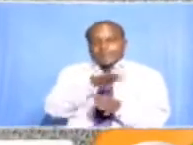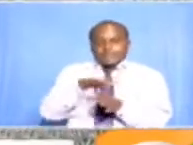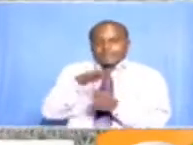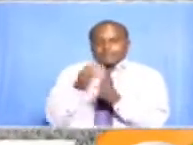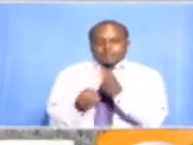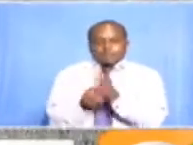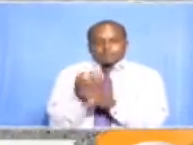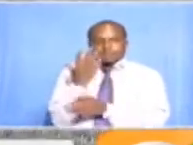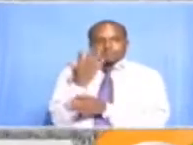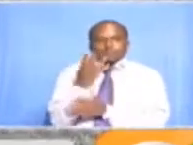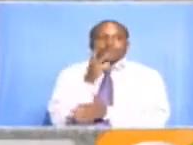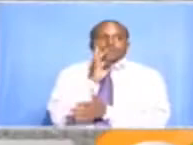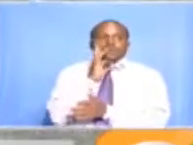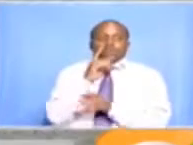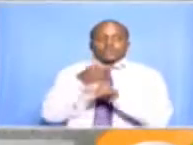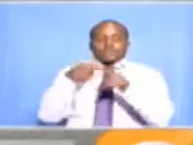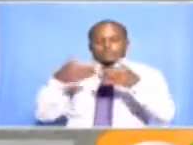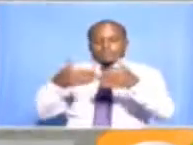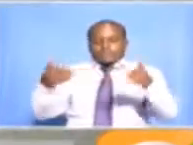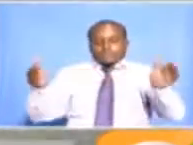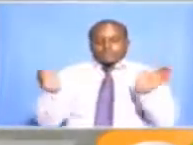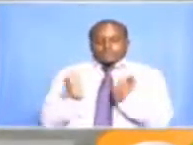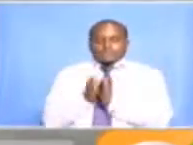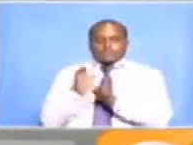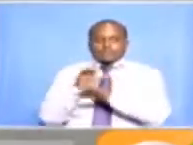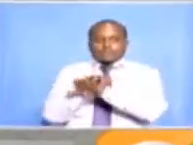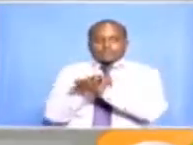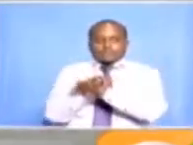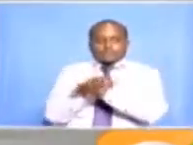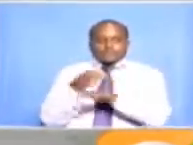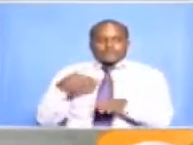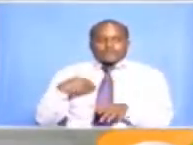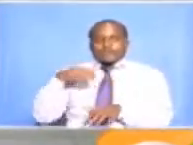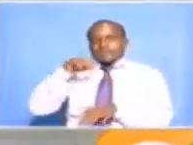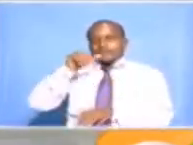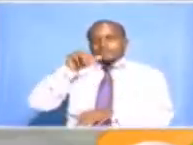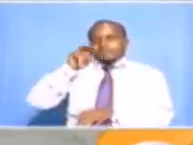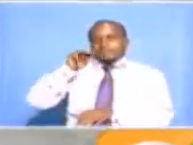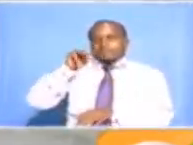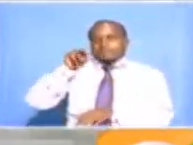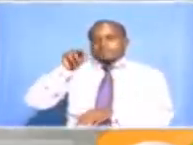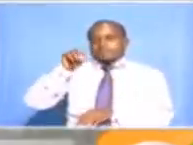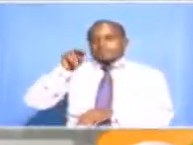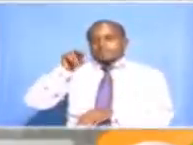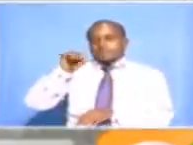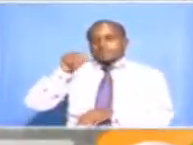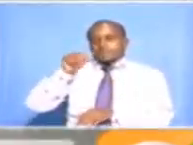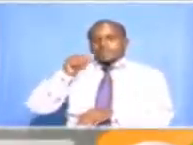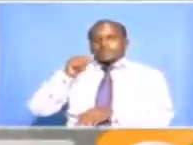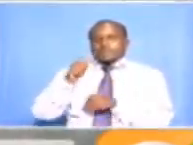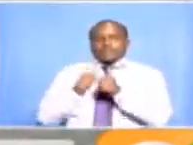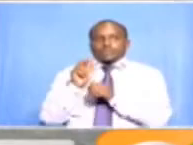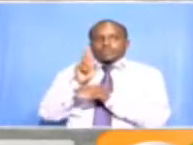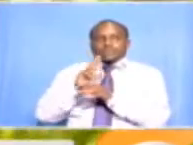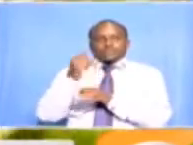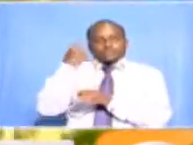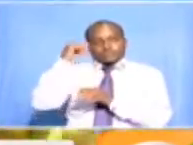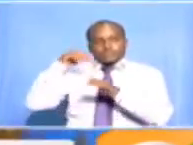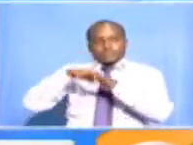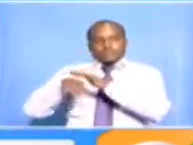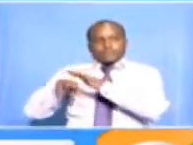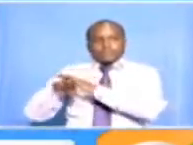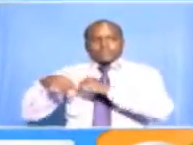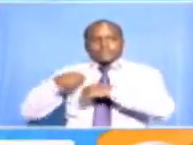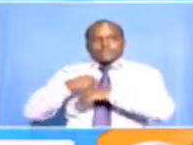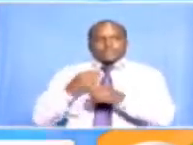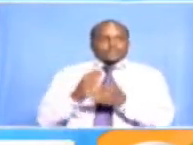Maji yanayotoka kwenye matenki ya samaki yana amonia, ambayo hutumika kama mbolea na mimea inayokuzwa hapa. Ili